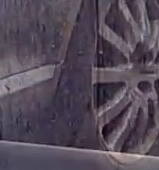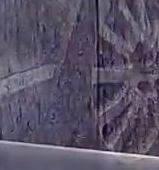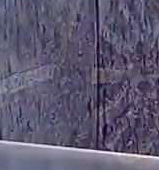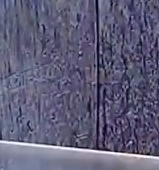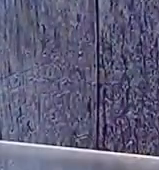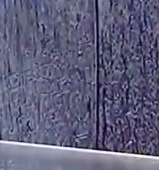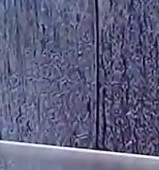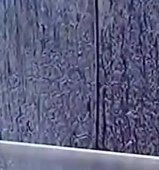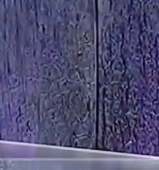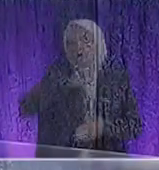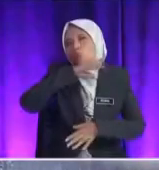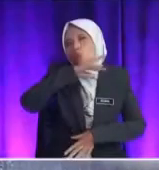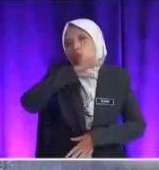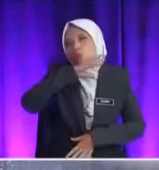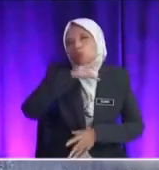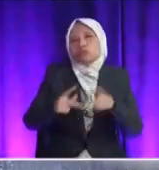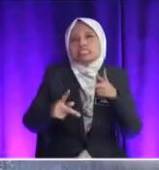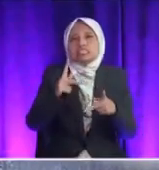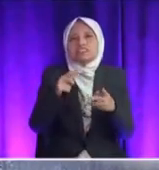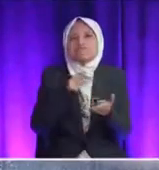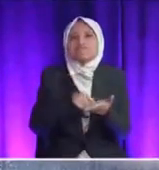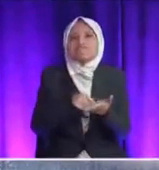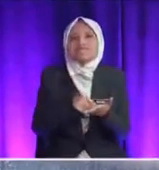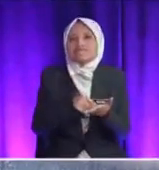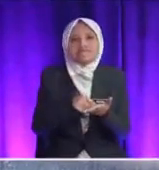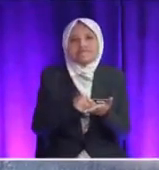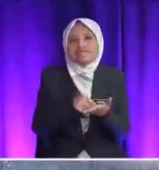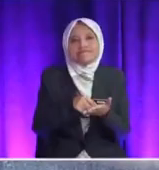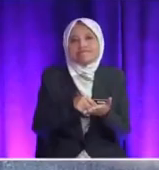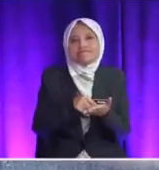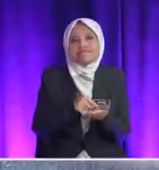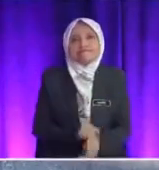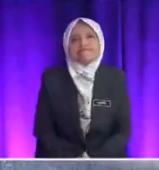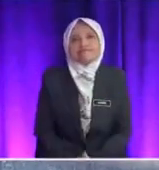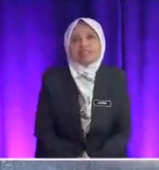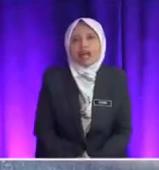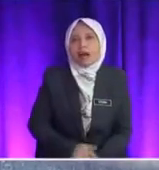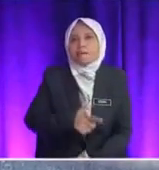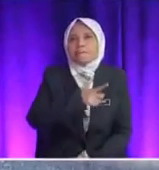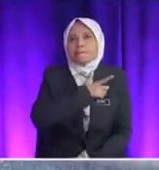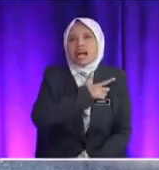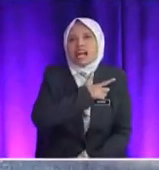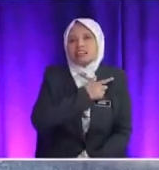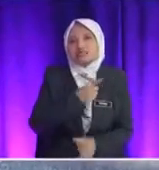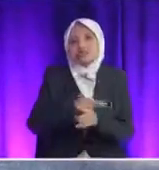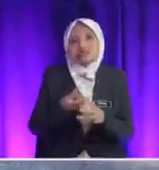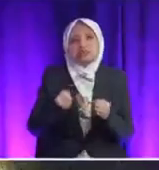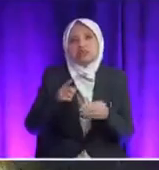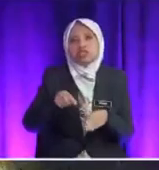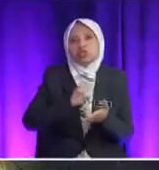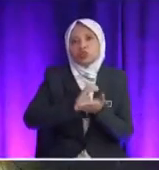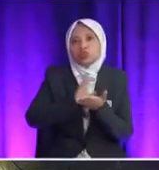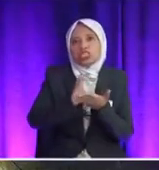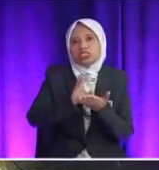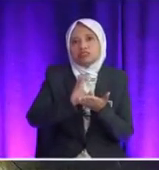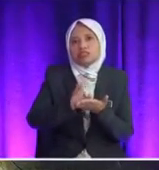Oh ya Allah kutunya gitu nih aduhai malas betul aneh cuci itu rejiku